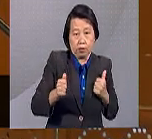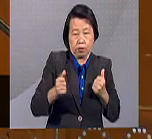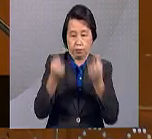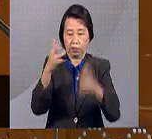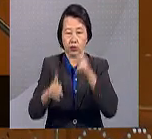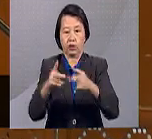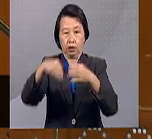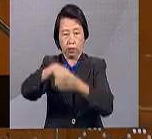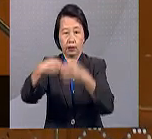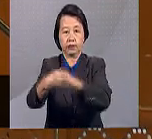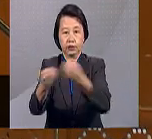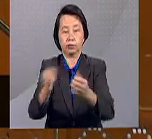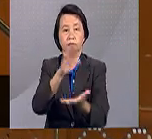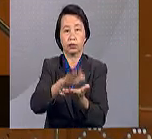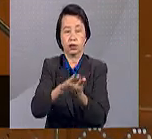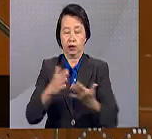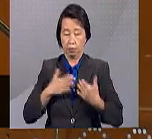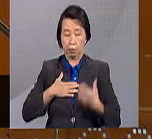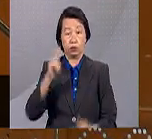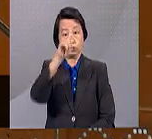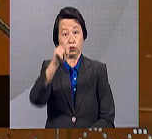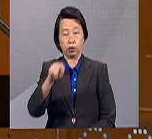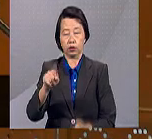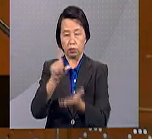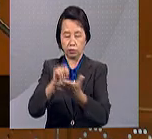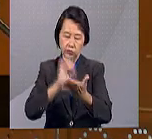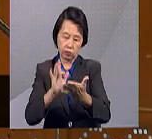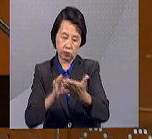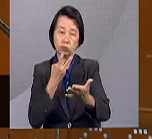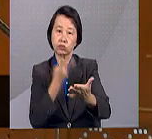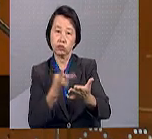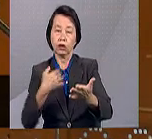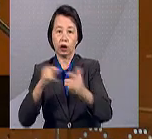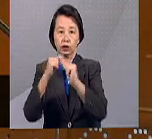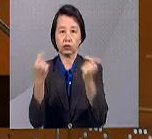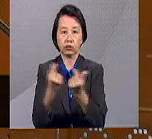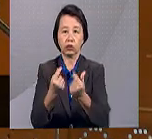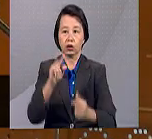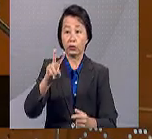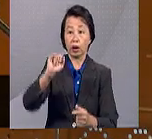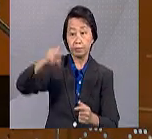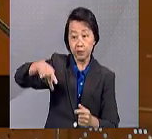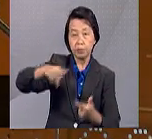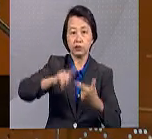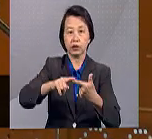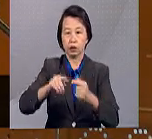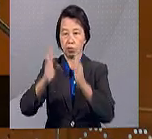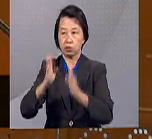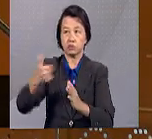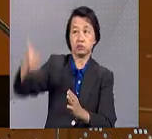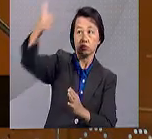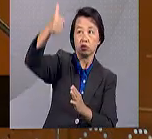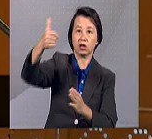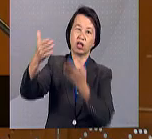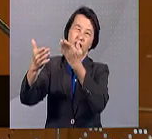ramai orang di pejabat sekolah. Soalan yang saya kedua, menerusi media sosial kita dapat lihat ada golongan kenamaan dan bangsawan yang